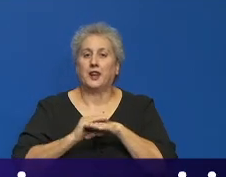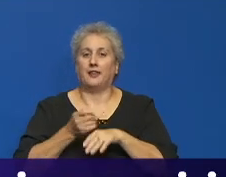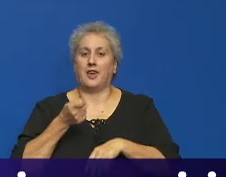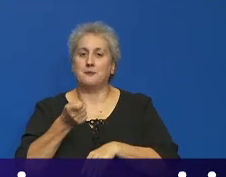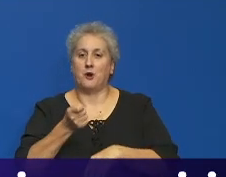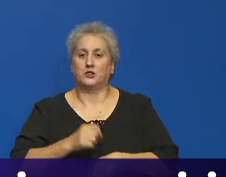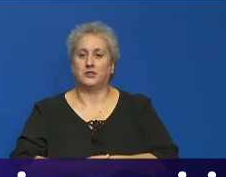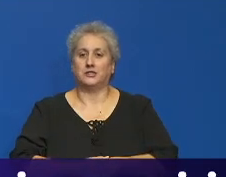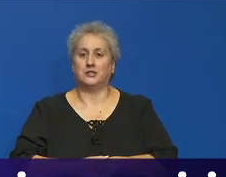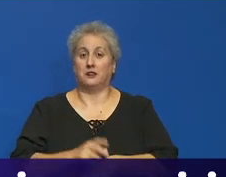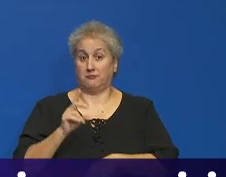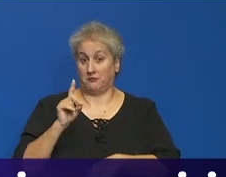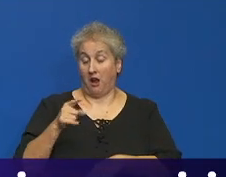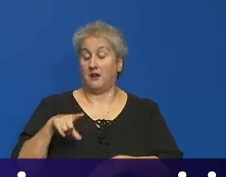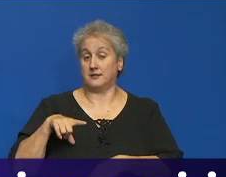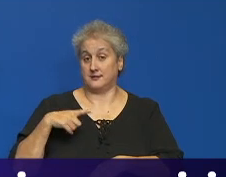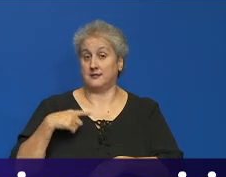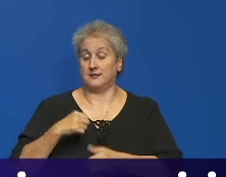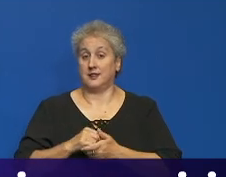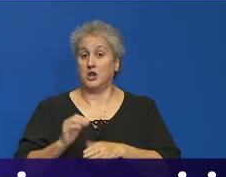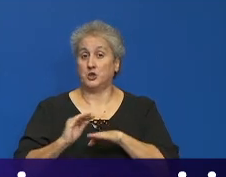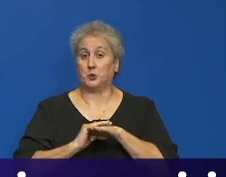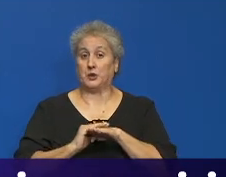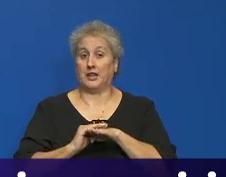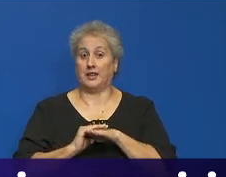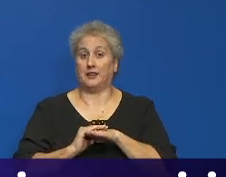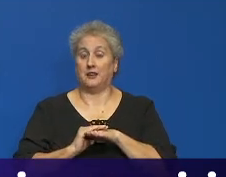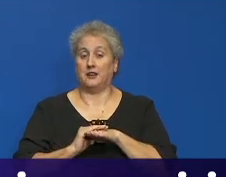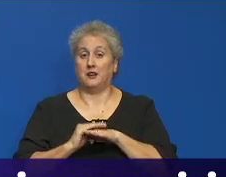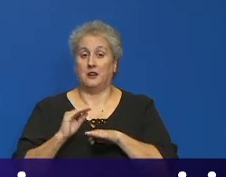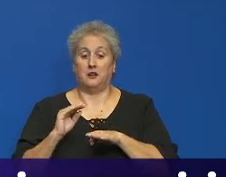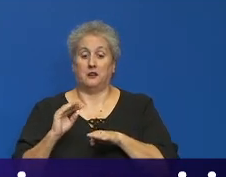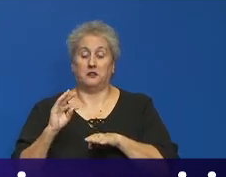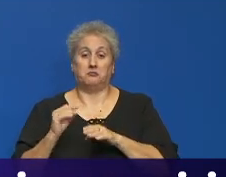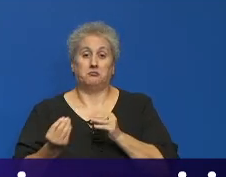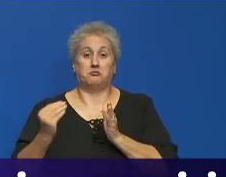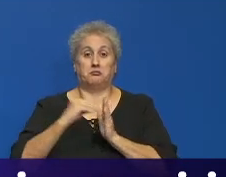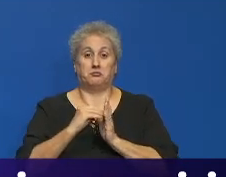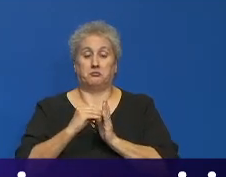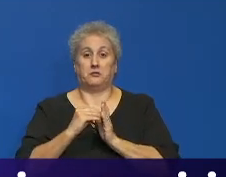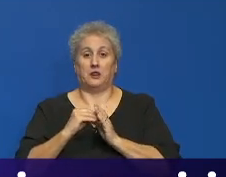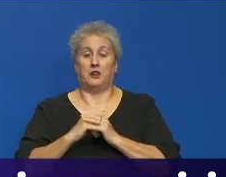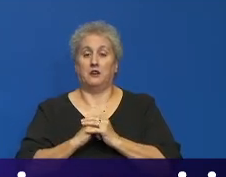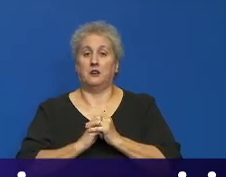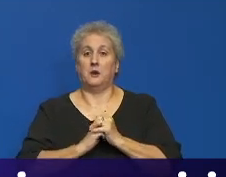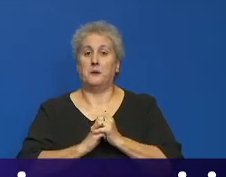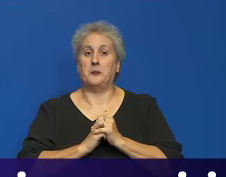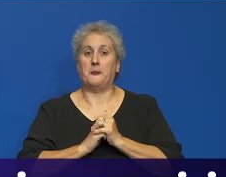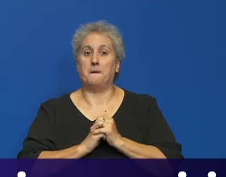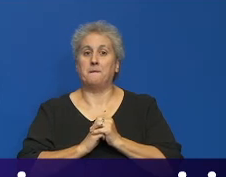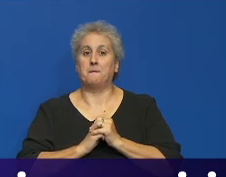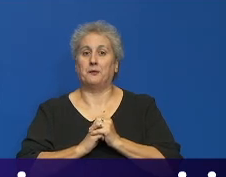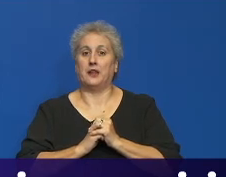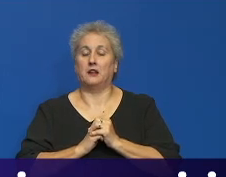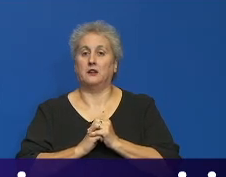impozit. Da, sunt scutiri, cotele de adaus atât la